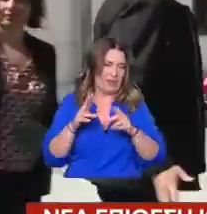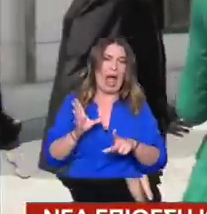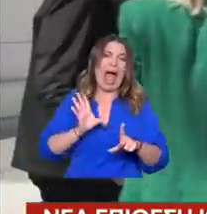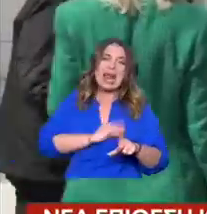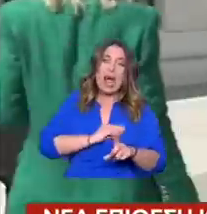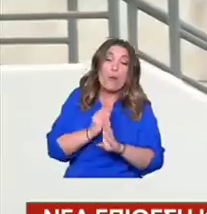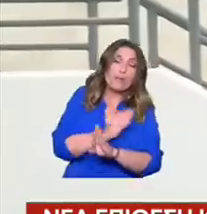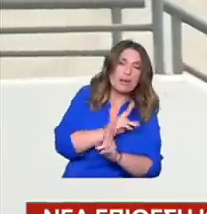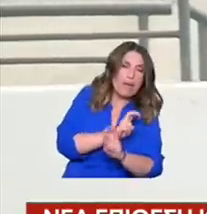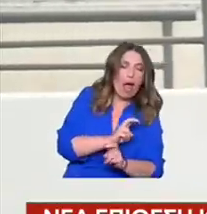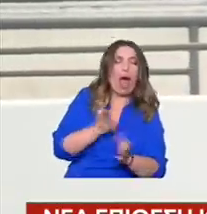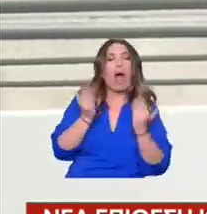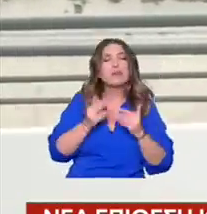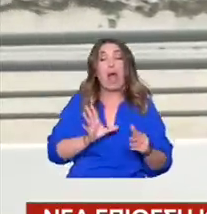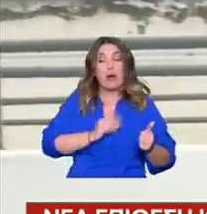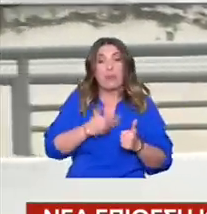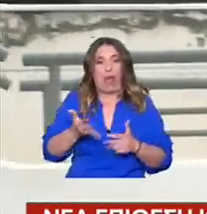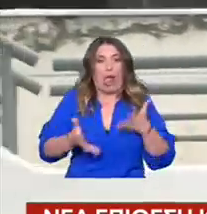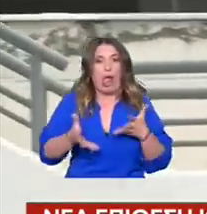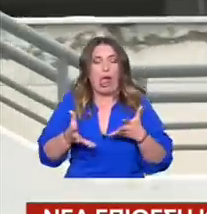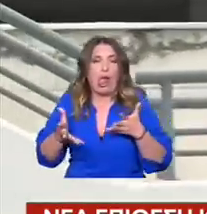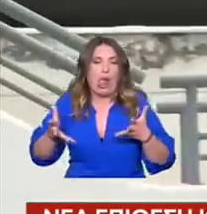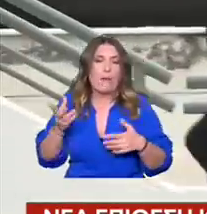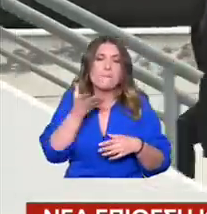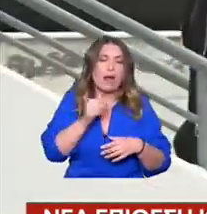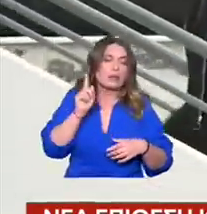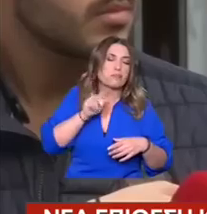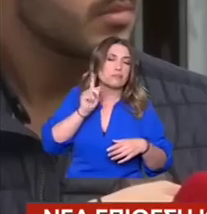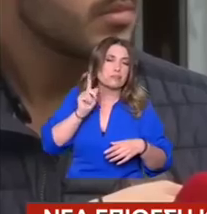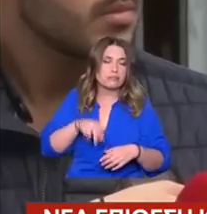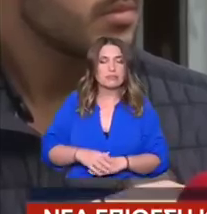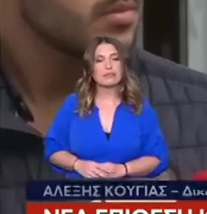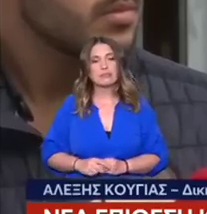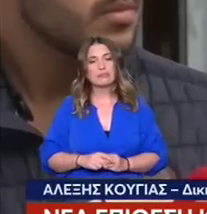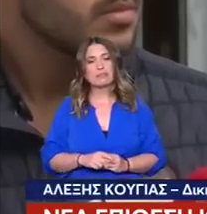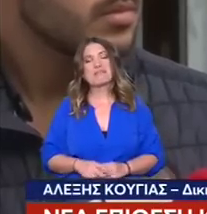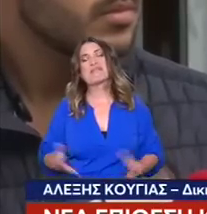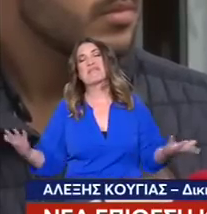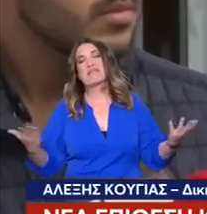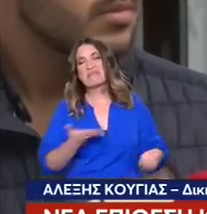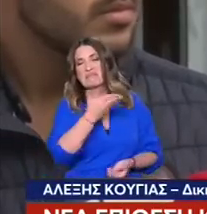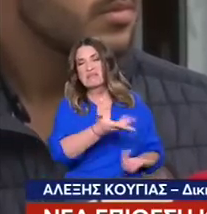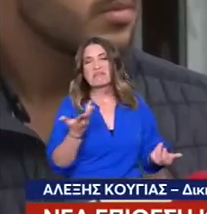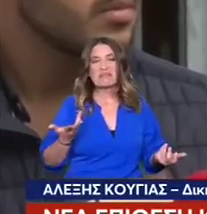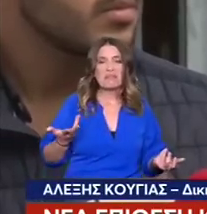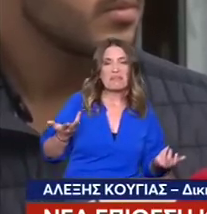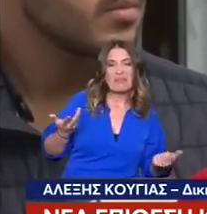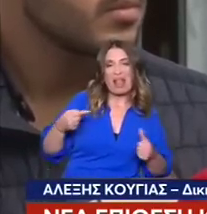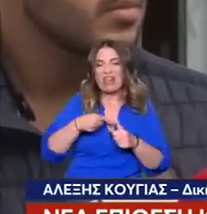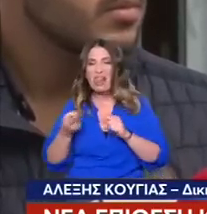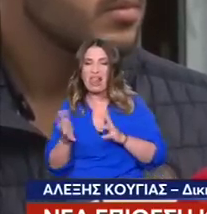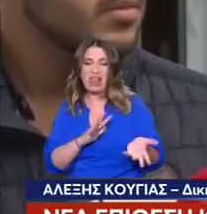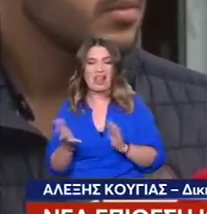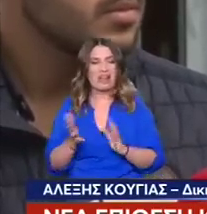εξέταση του Ανδρέα Ηλιάδη, που το πρωί έφτασε στα δικαστήρια χωρίς να κάνει δηλώσεις. Μιλάμε τώρα για νούμερα, έτσι, στην κυριολεξία. Δεν είναι